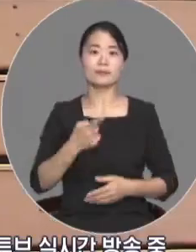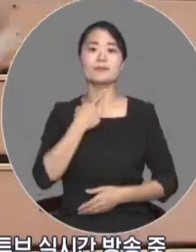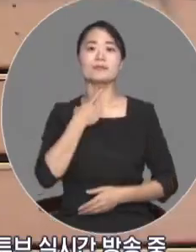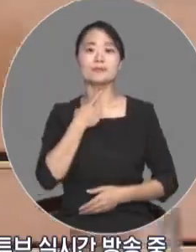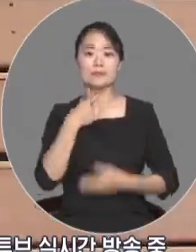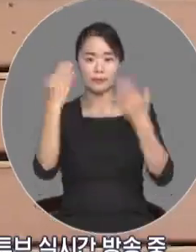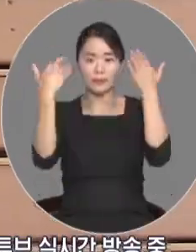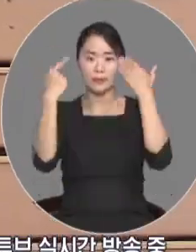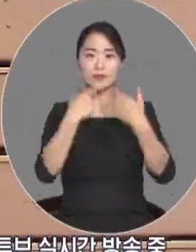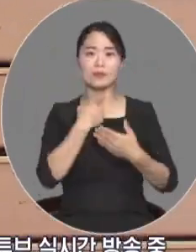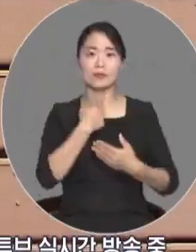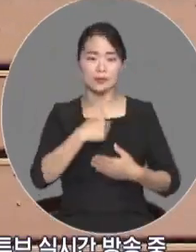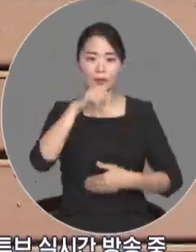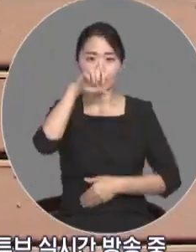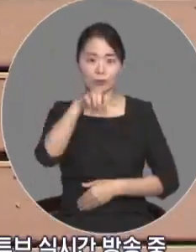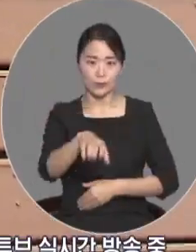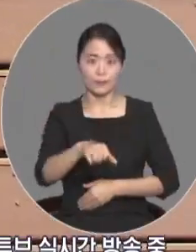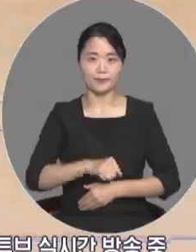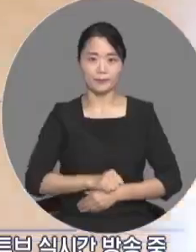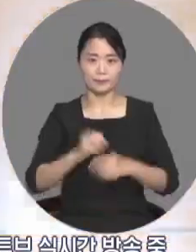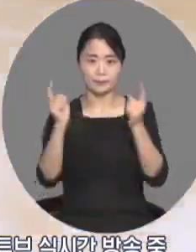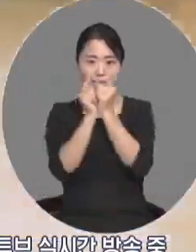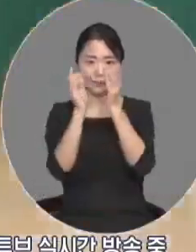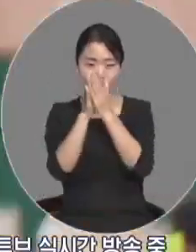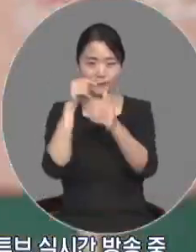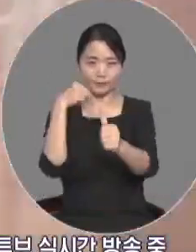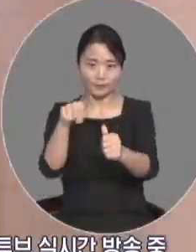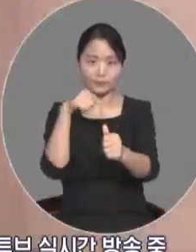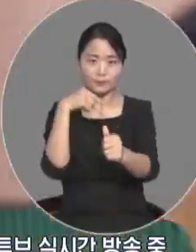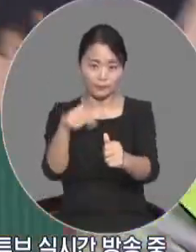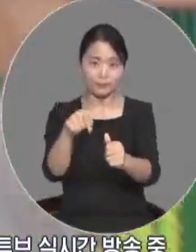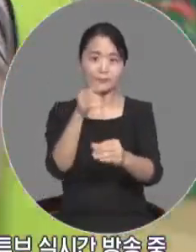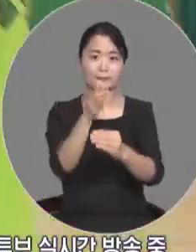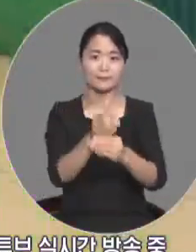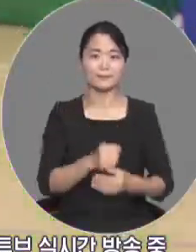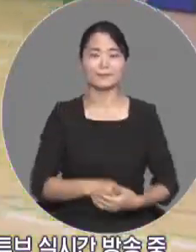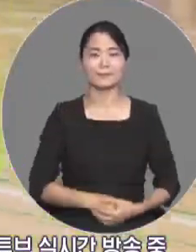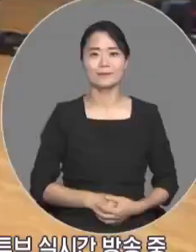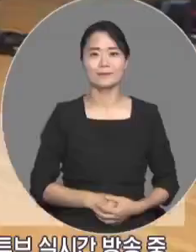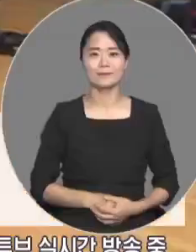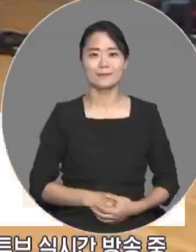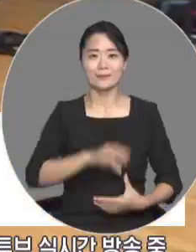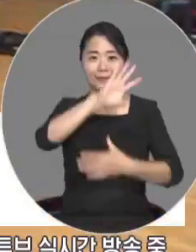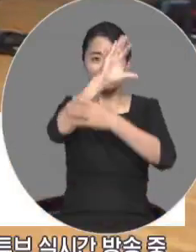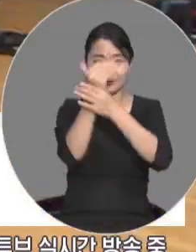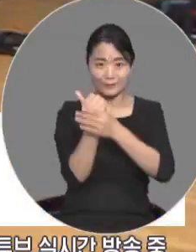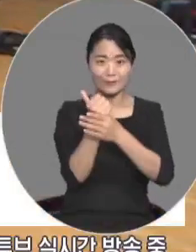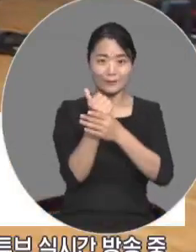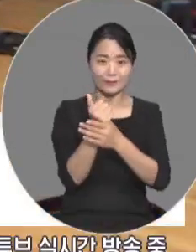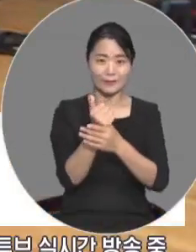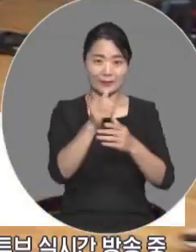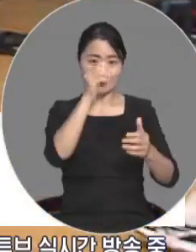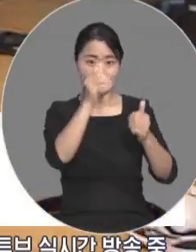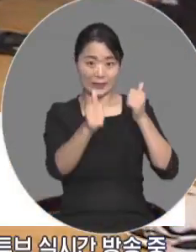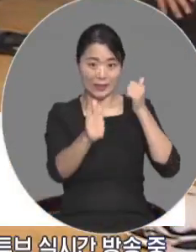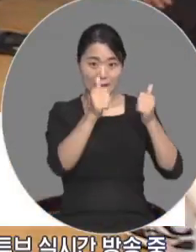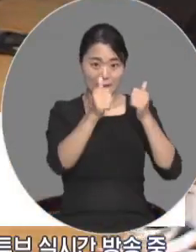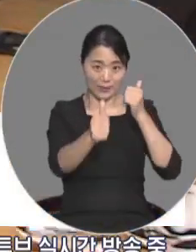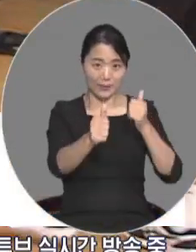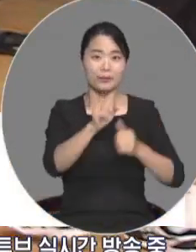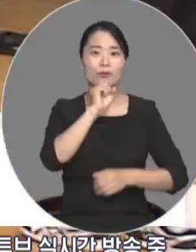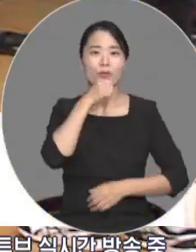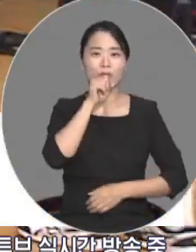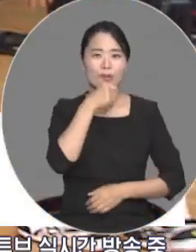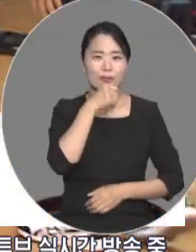상담 등 후배들의 진학을 직접 챙기고 있습니다. 농구 실기면에서 이제 하나도 못했었는데 이제